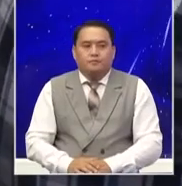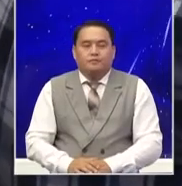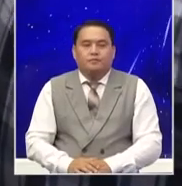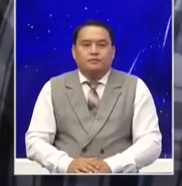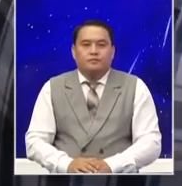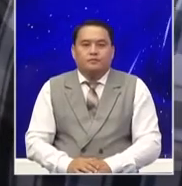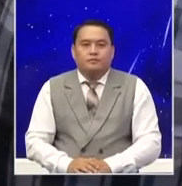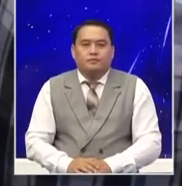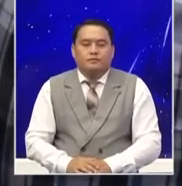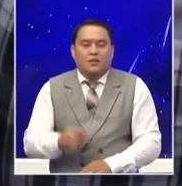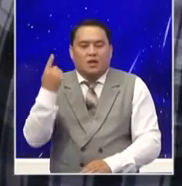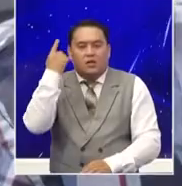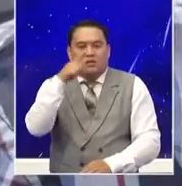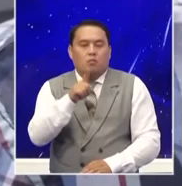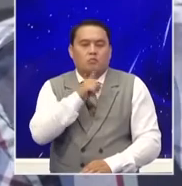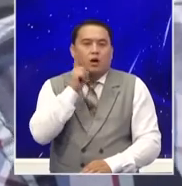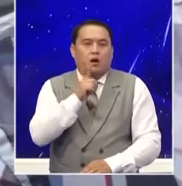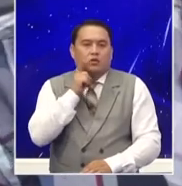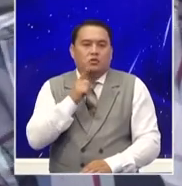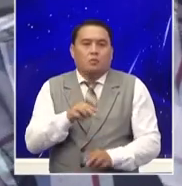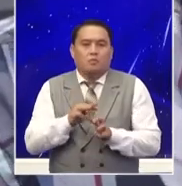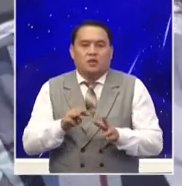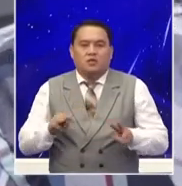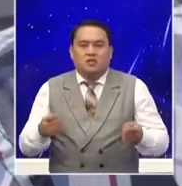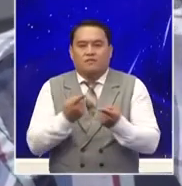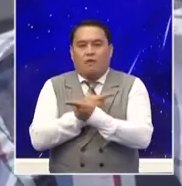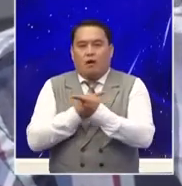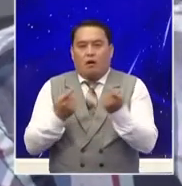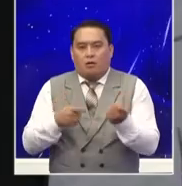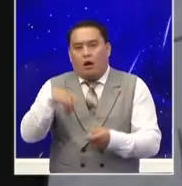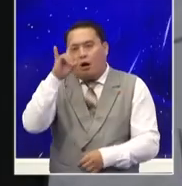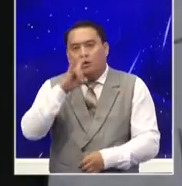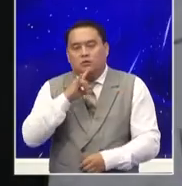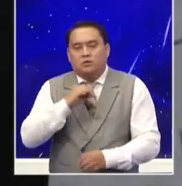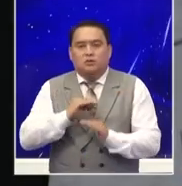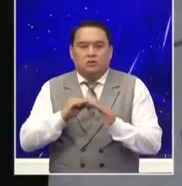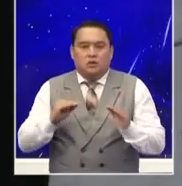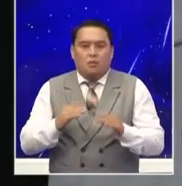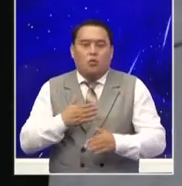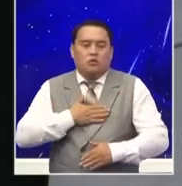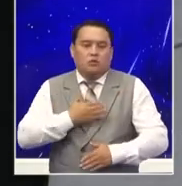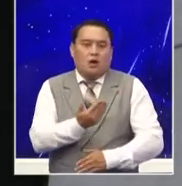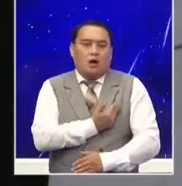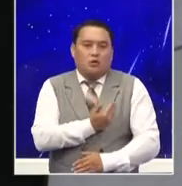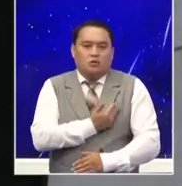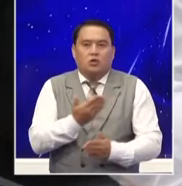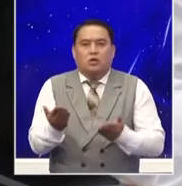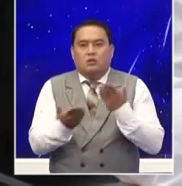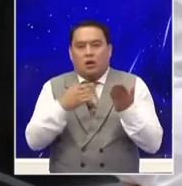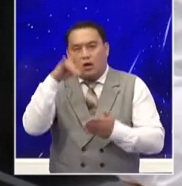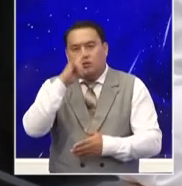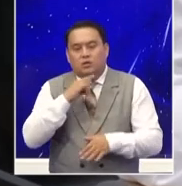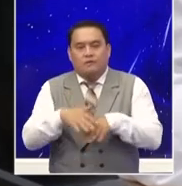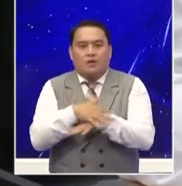отметить, что инициативу молодых авторов поддержало и Министерство информации. Если казахстанские дети после нашего фильма захотят прочитать о сыне